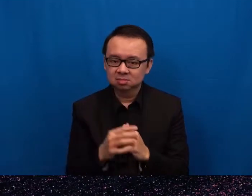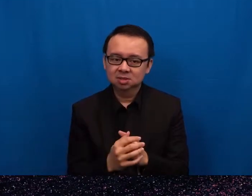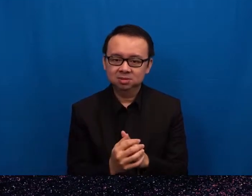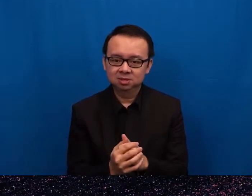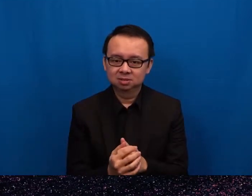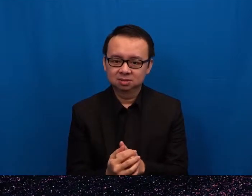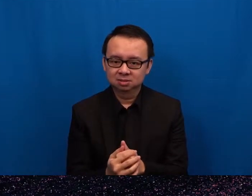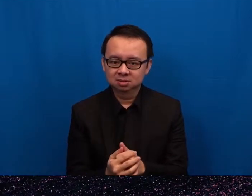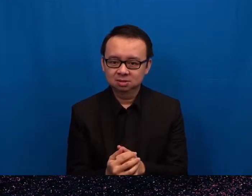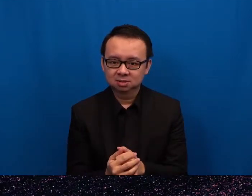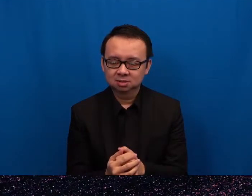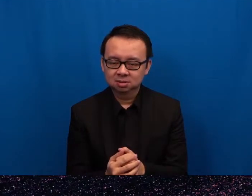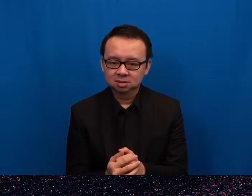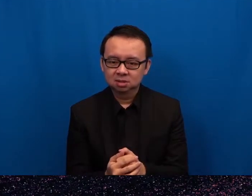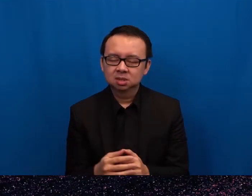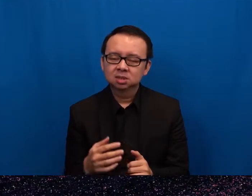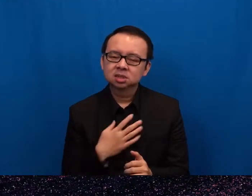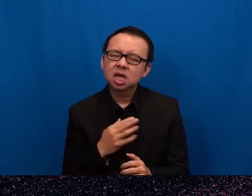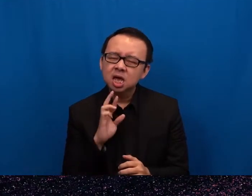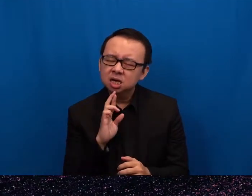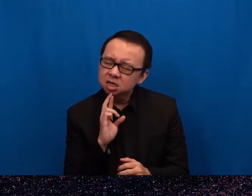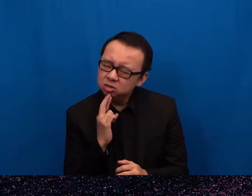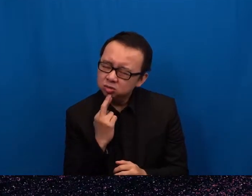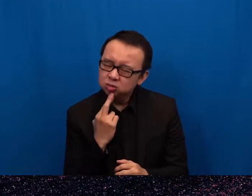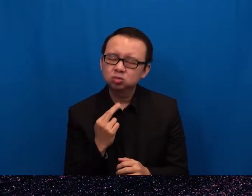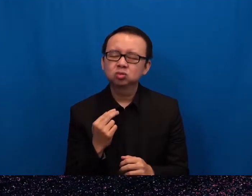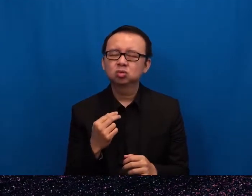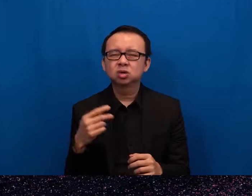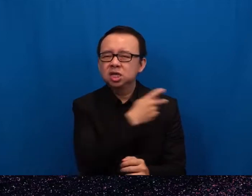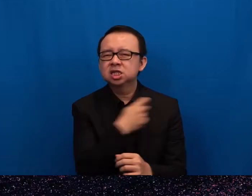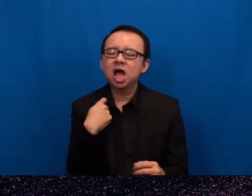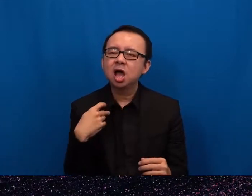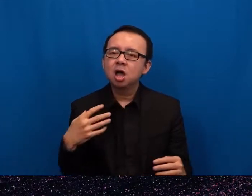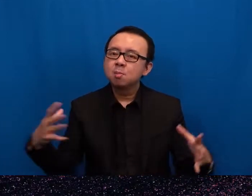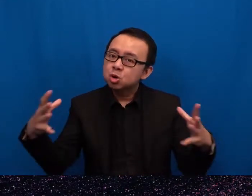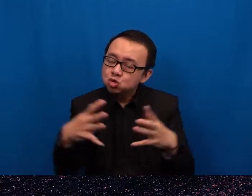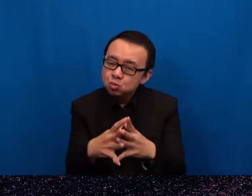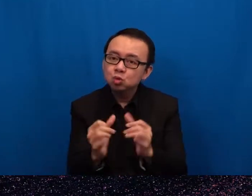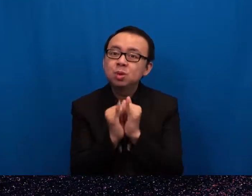beribadah. Kita bertemu bersama-sama. Wow, saya lihat tempat ini penuh.